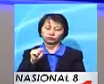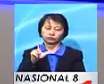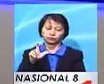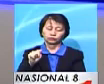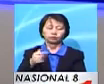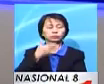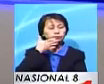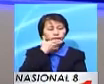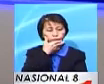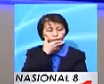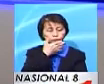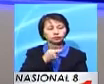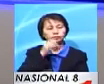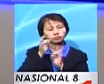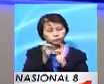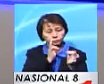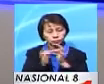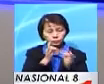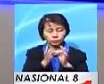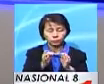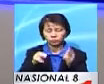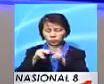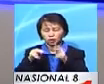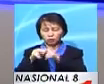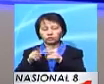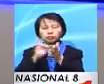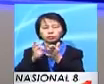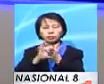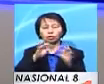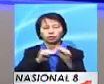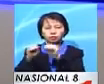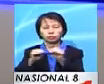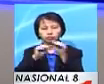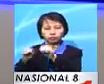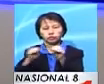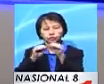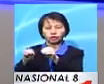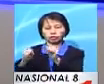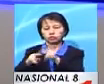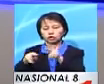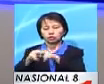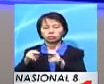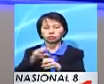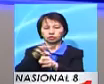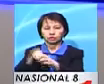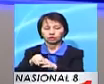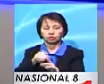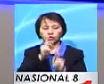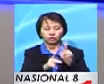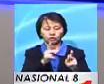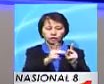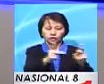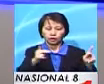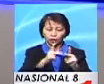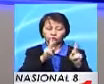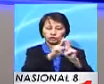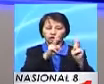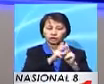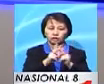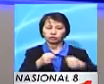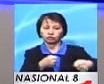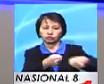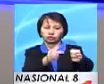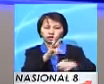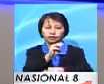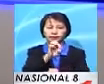Awam Azhar Ahmad menjelaskan pertambahan bilangan penduduk yang dipindahkan hanya melibatkan penduduk kawasan kampung Sungai